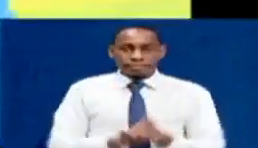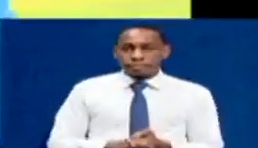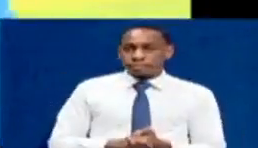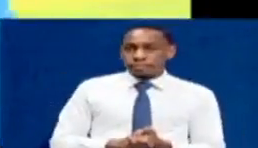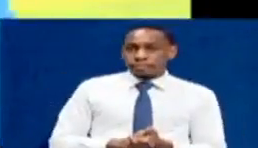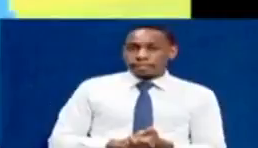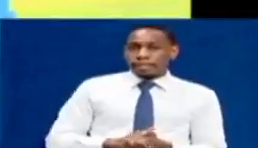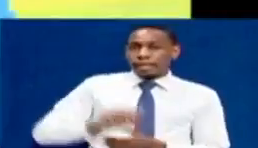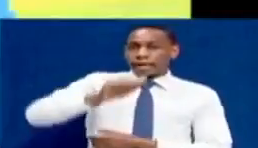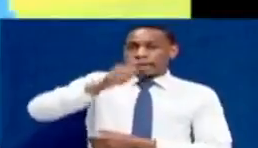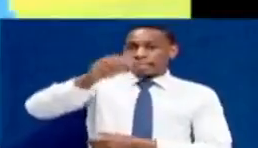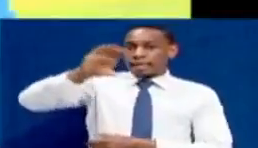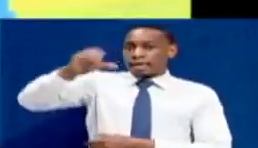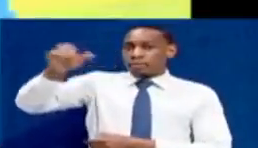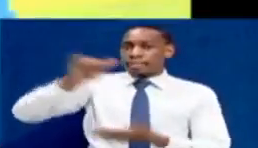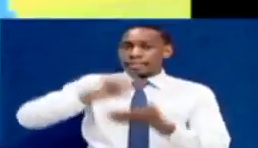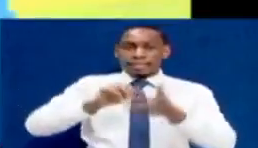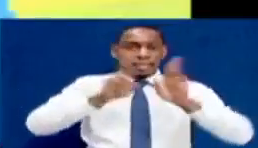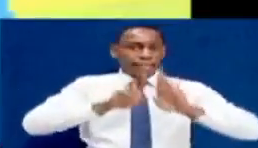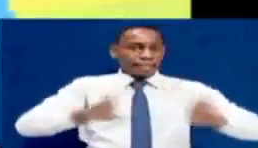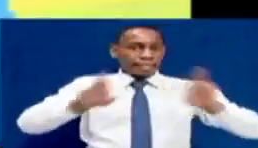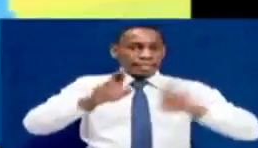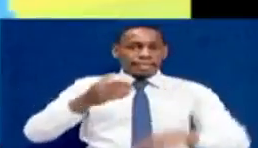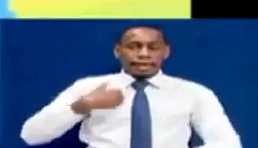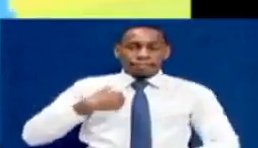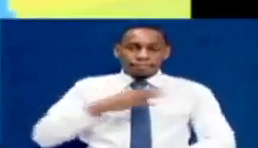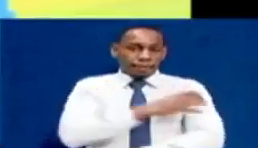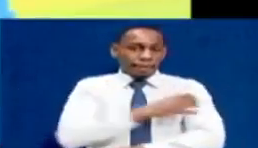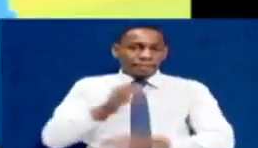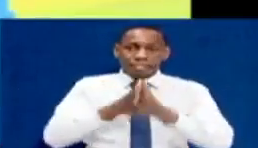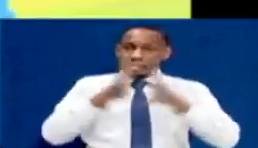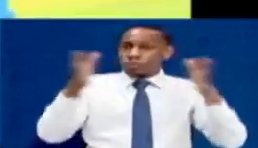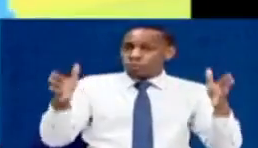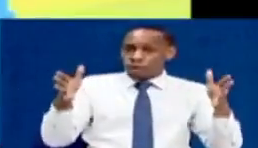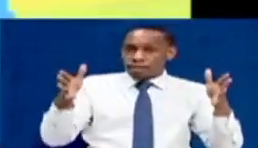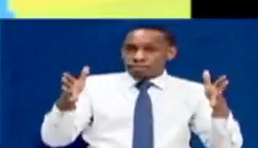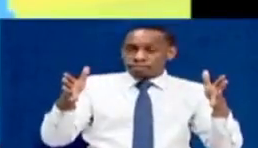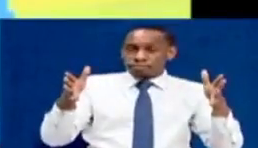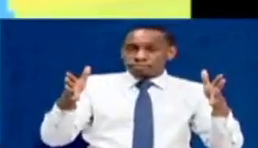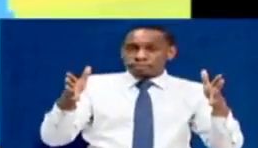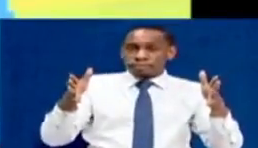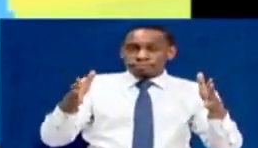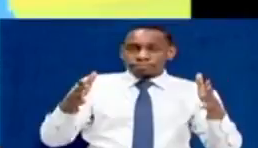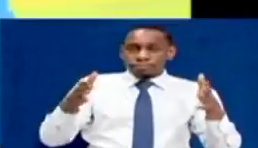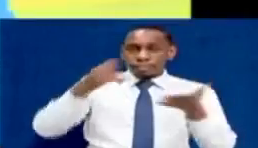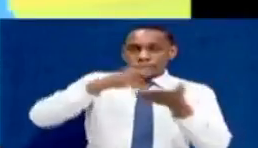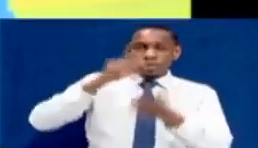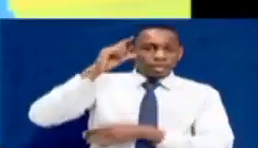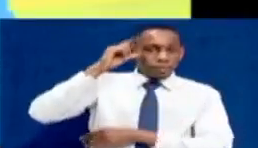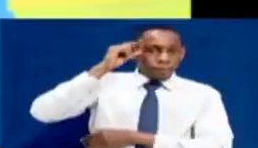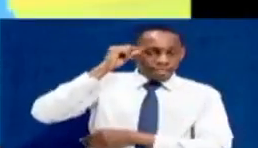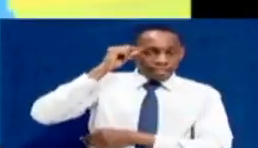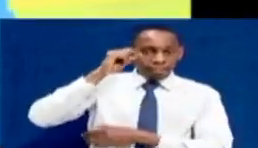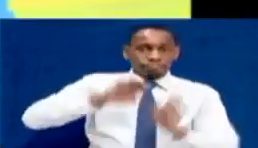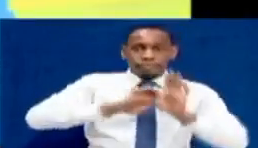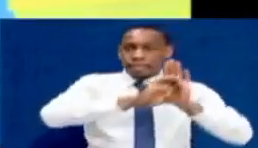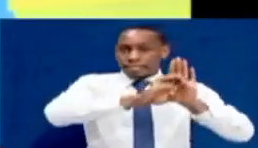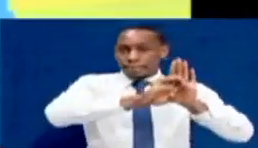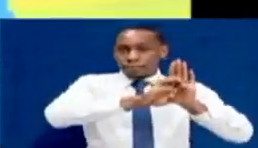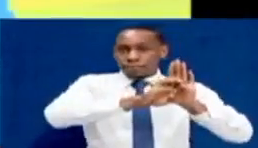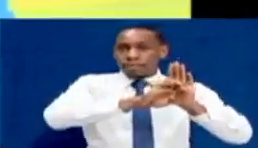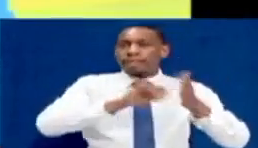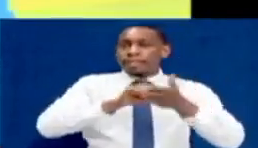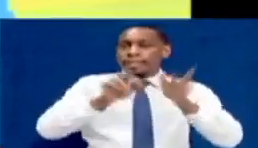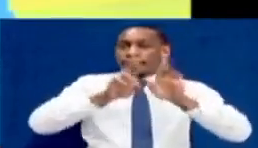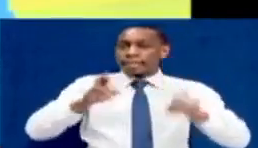those counties who have already got a higher capacity than this, Mombasa being an example,